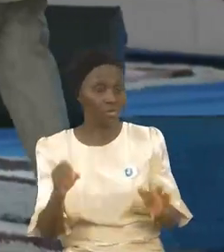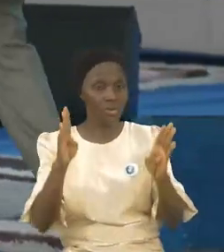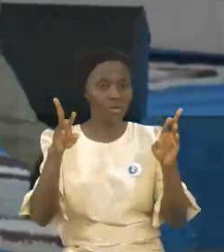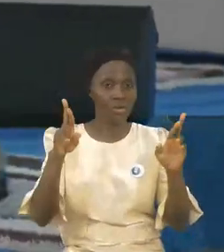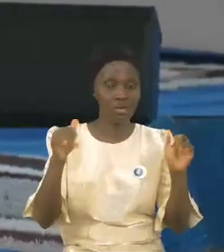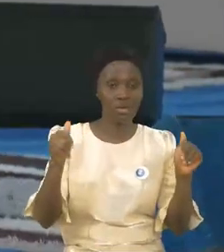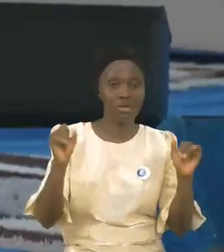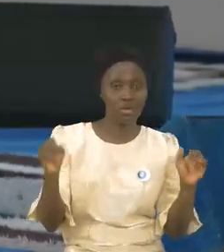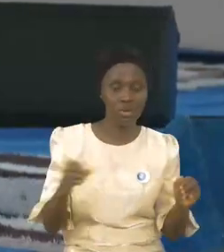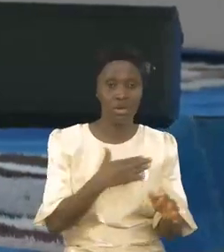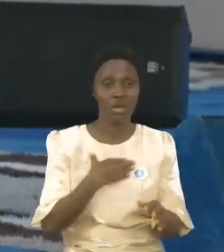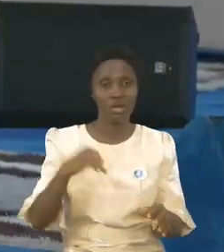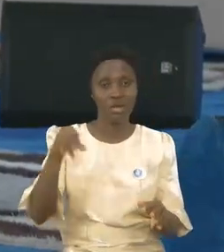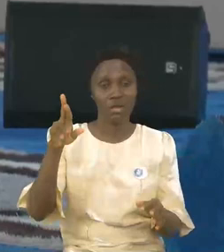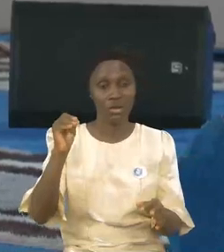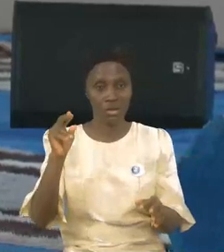d'or,